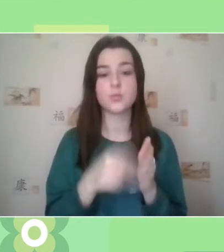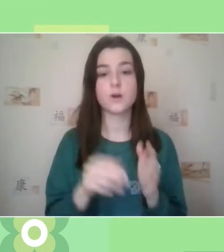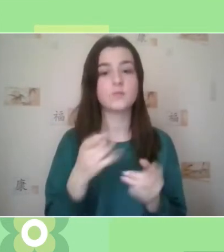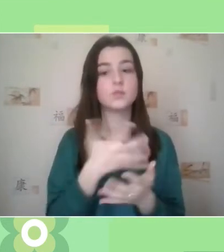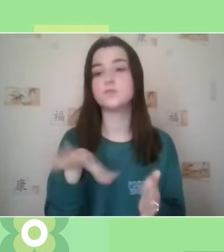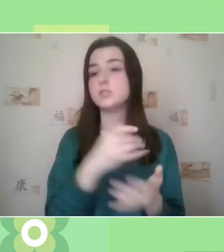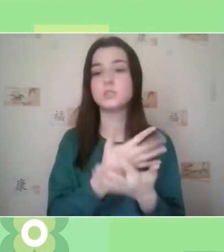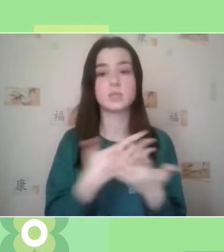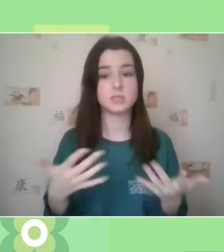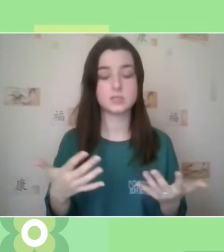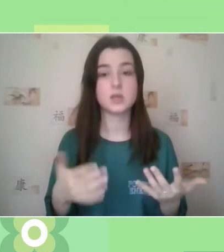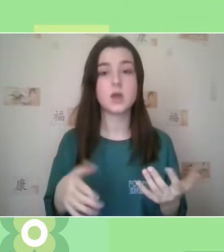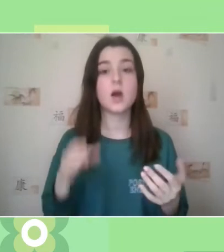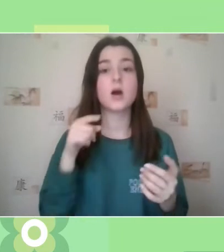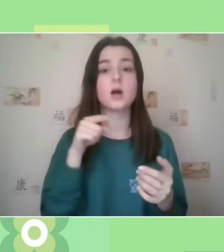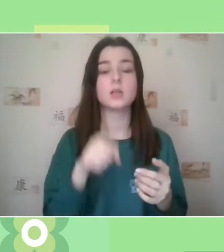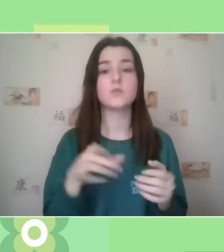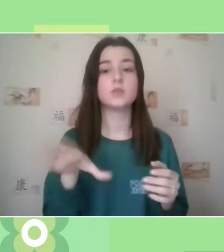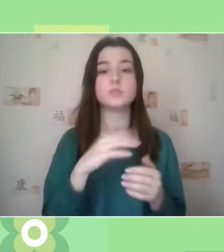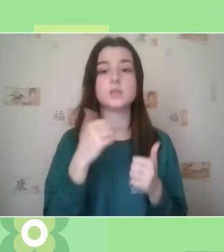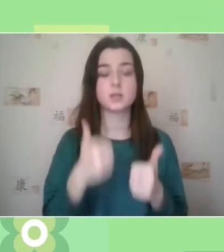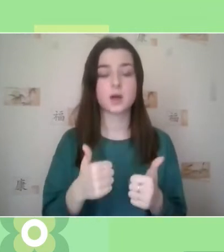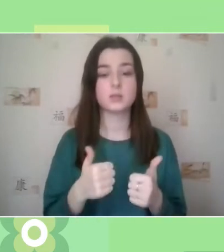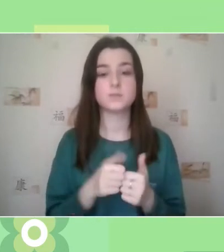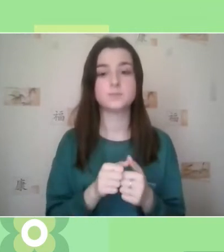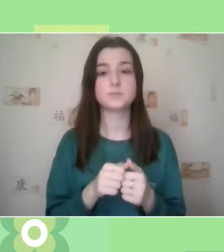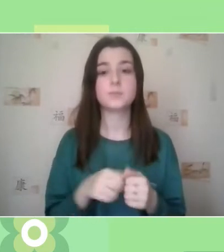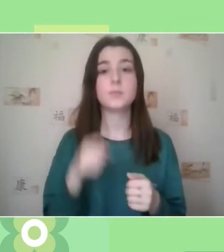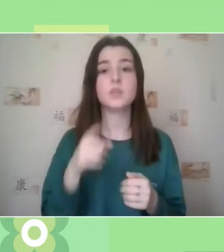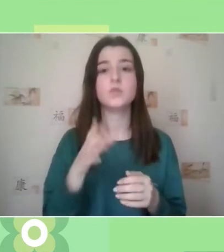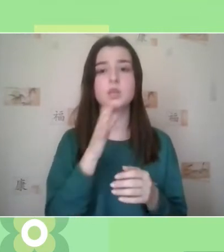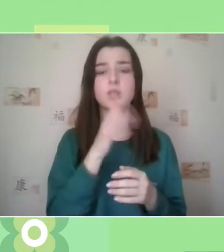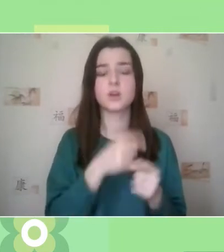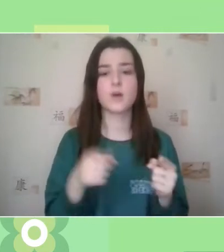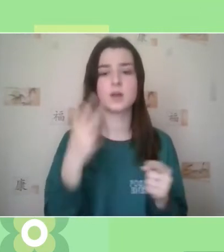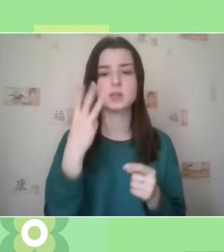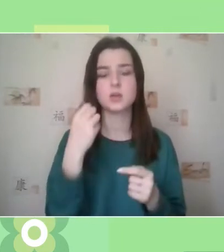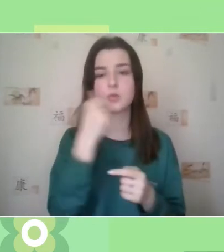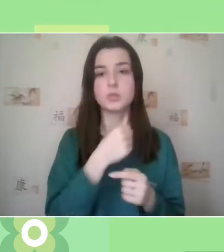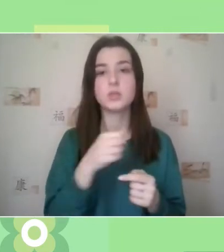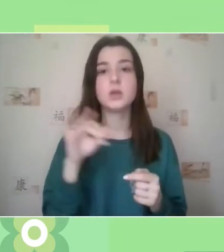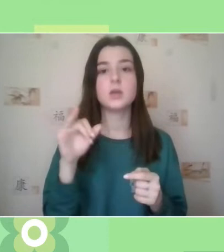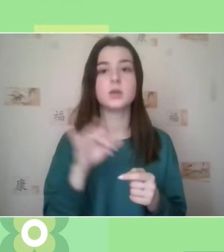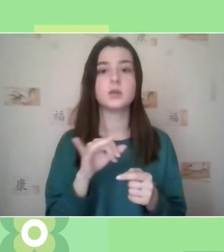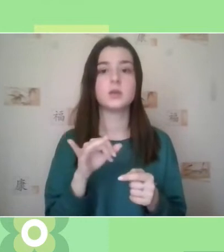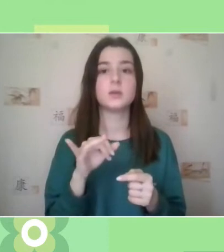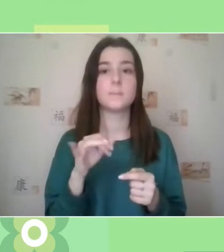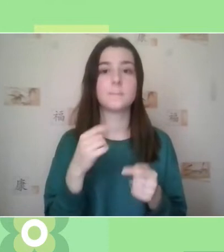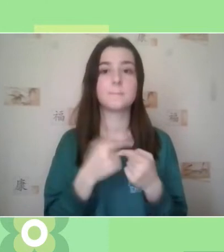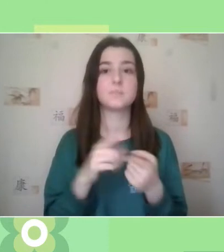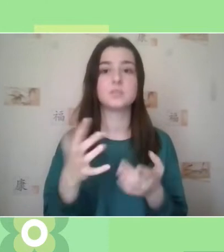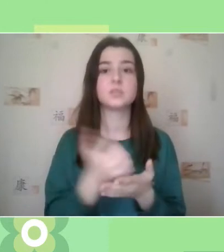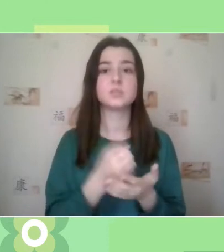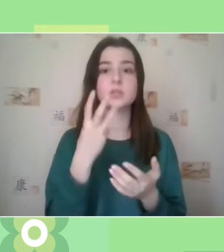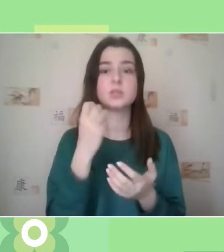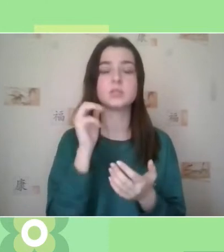І цей аукціон, який триває там 1,5-2 години, найбільше, що нам вдалося за один раз зібрати, це десь 350,